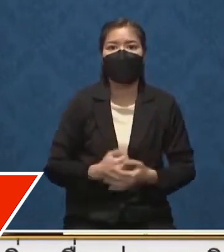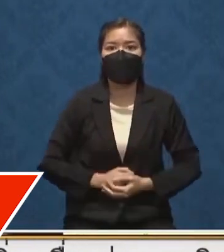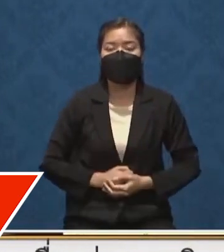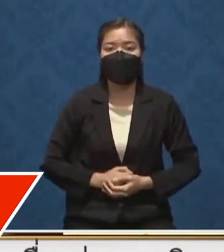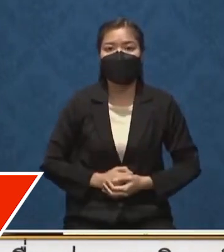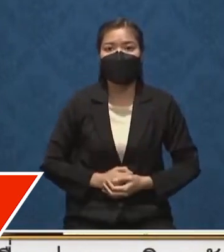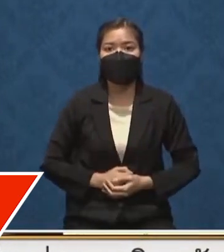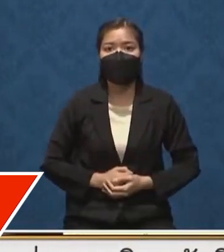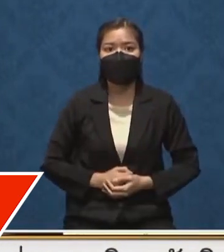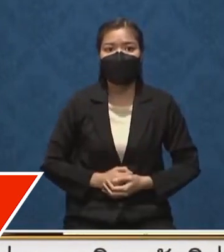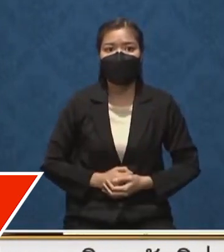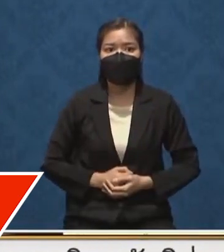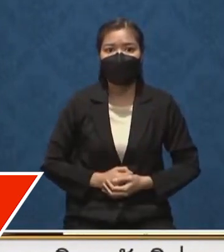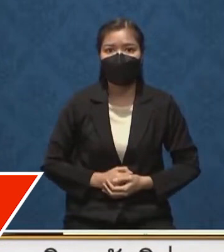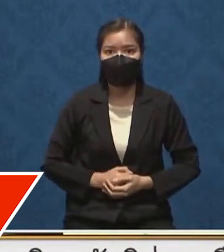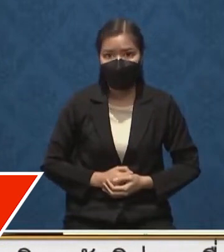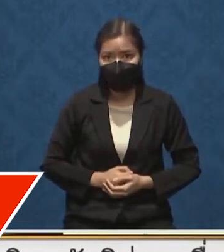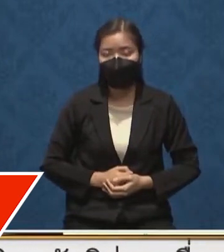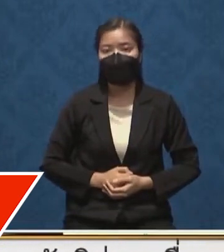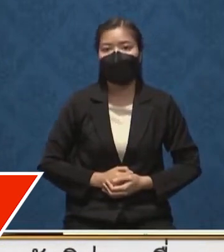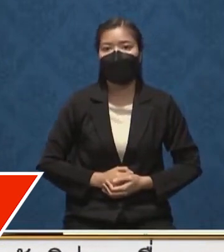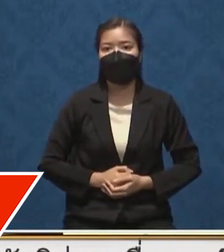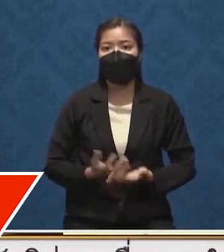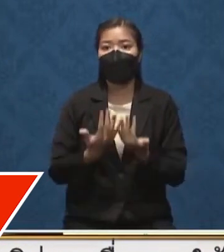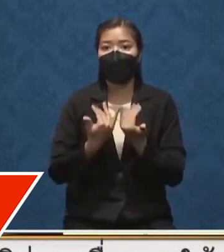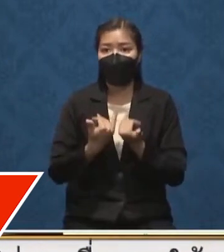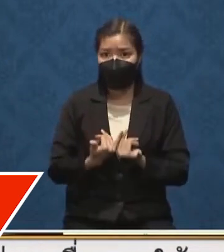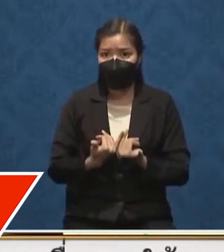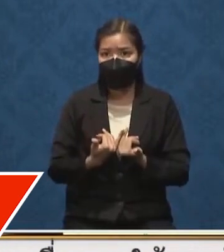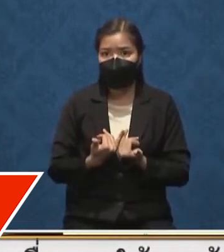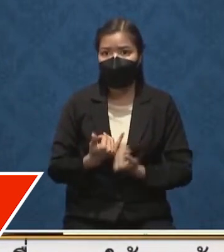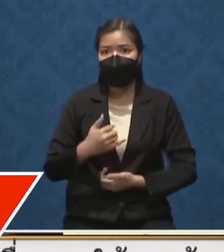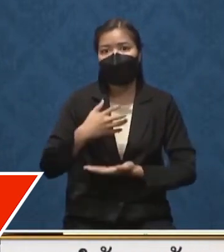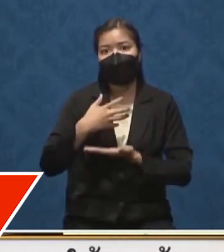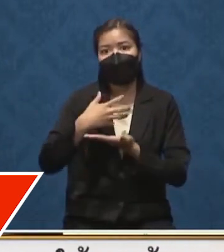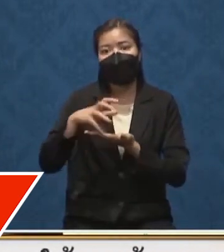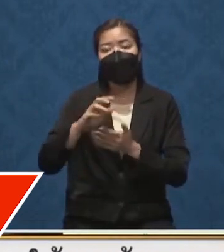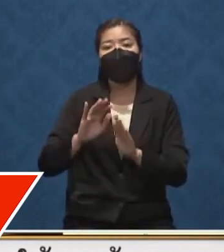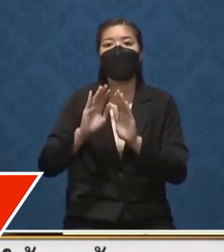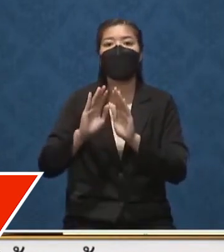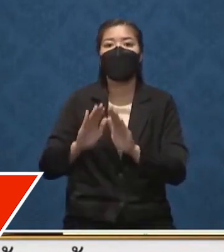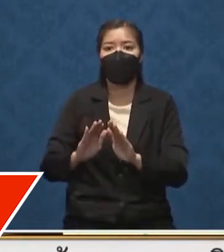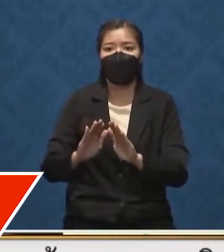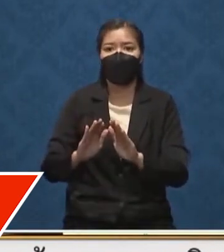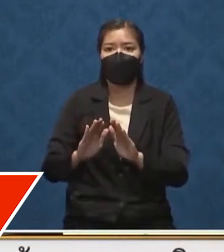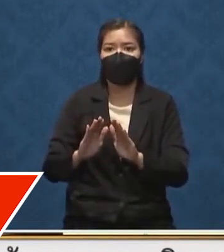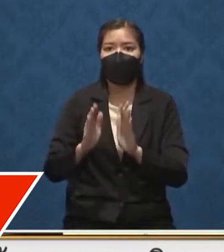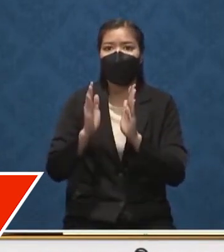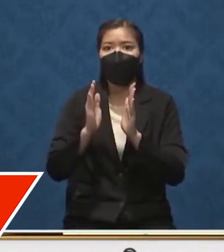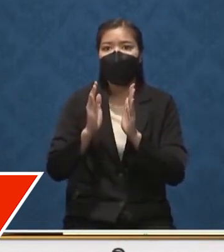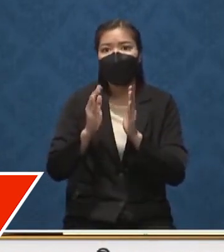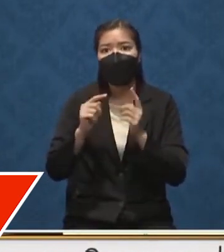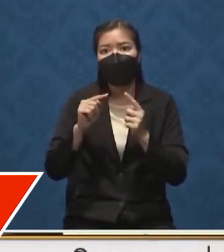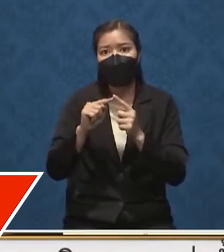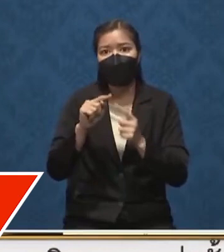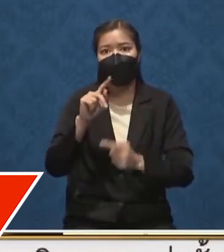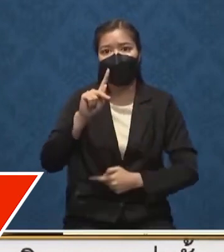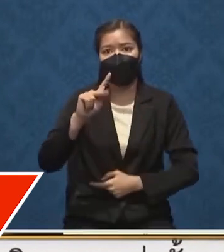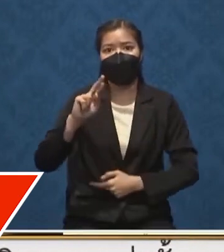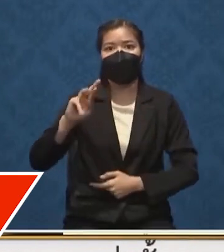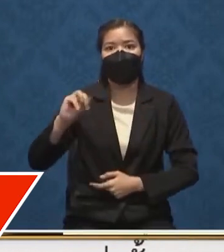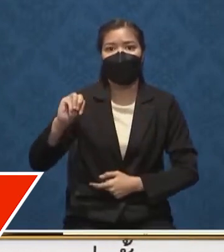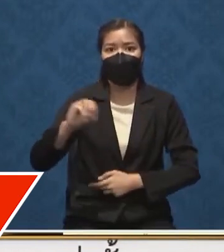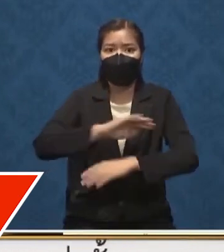ตำหนิประที่ยคมอุทยานเหมือนกันว่าพื้นที่ที่เขาเคยอยู่วันนี้แม้แต่